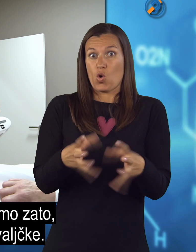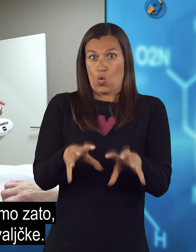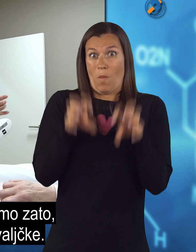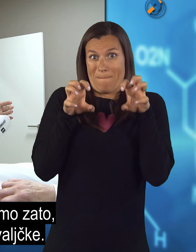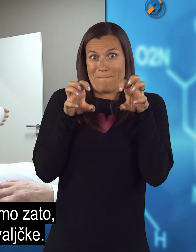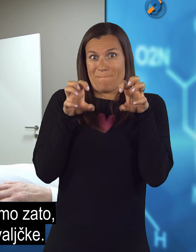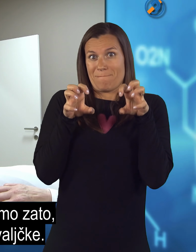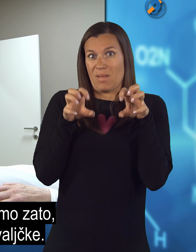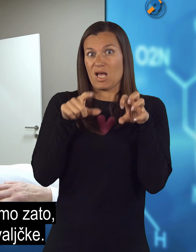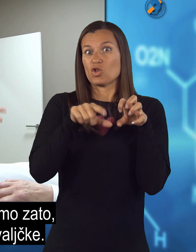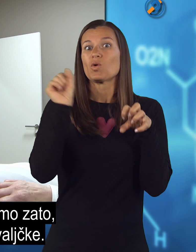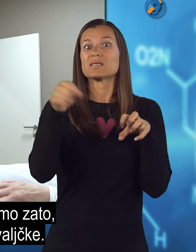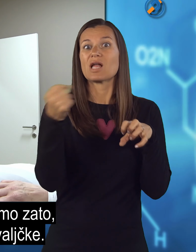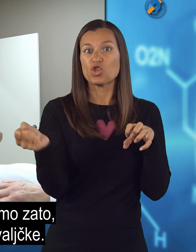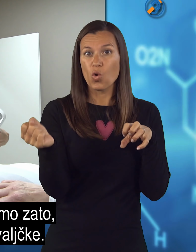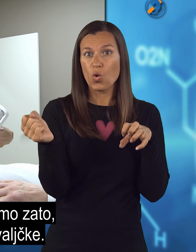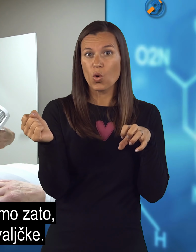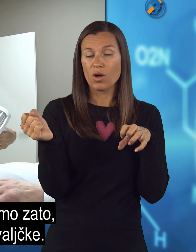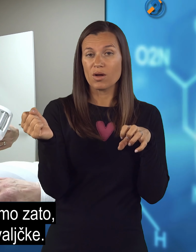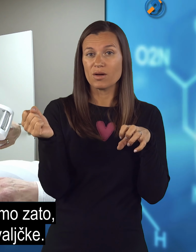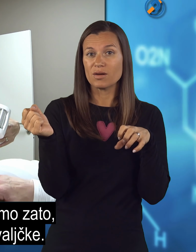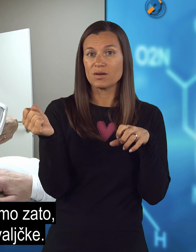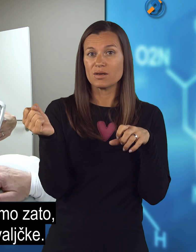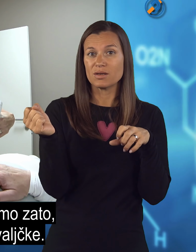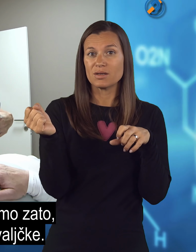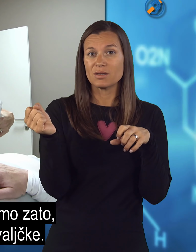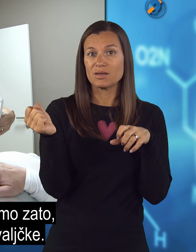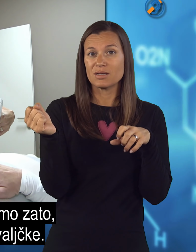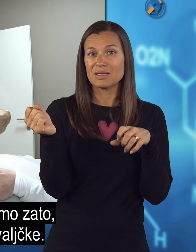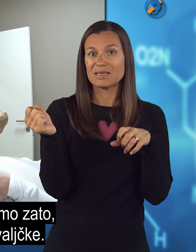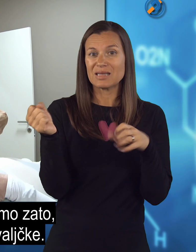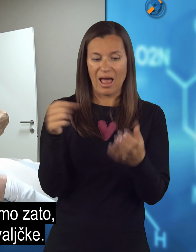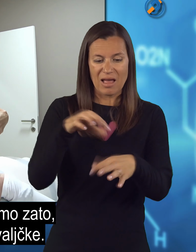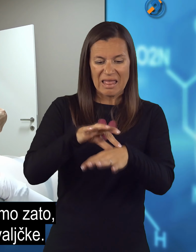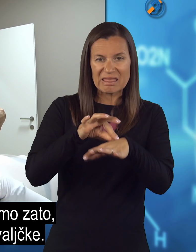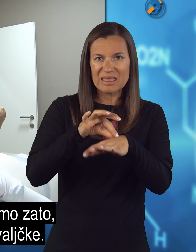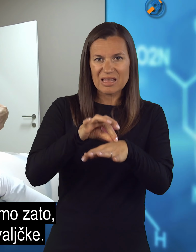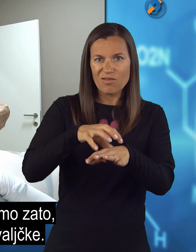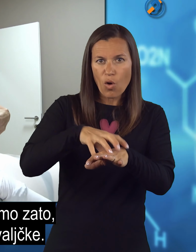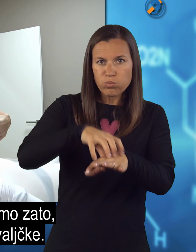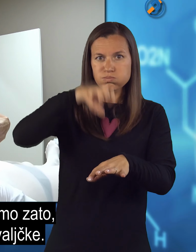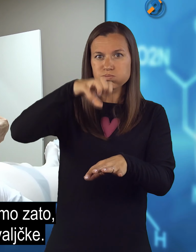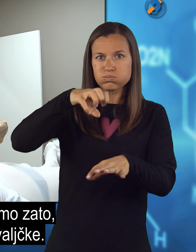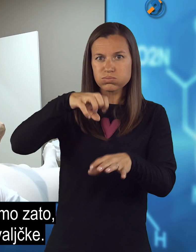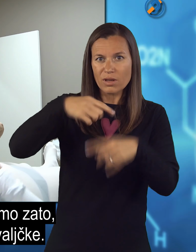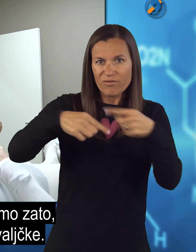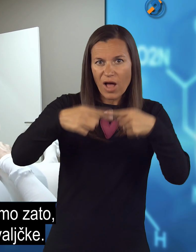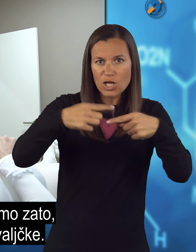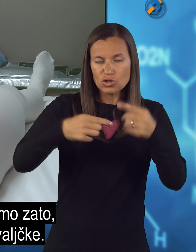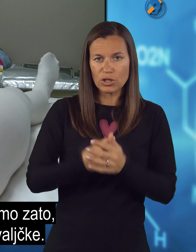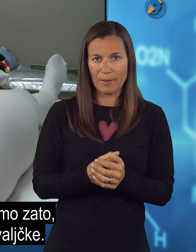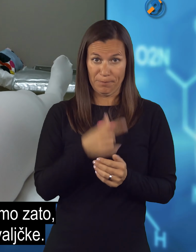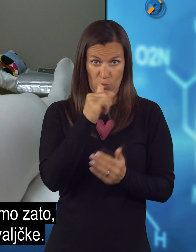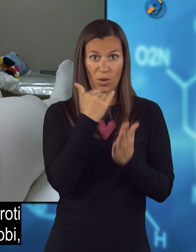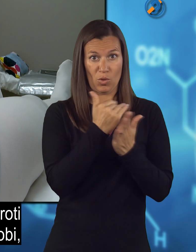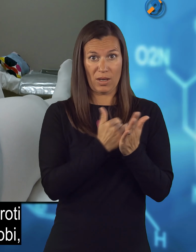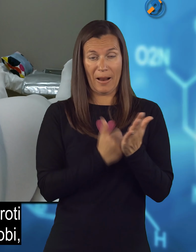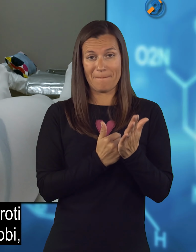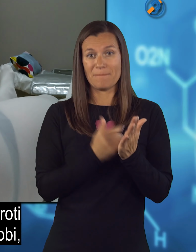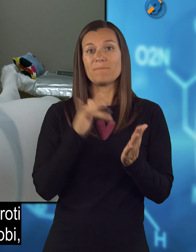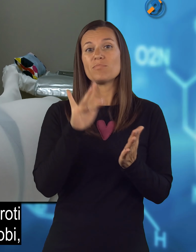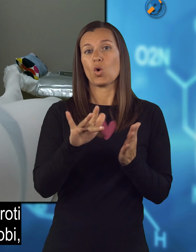Vakuum tukaj služi samo zato, da gre tkivo med te valjčke. Imava